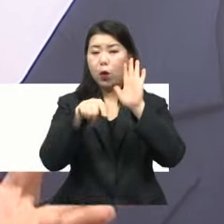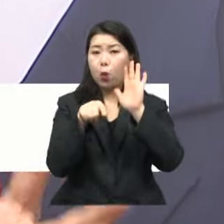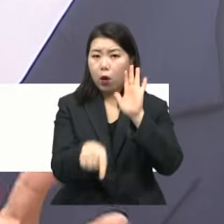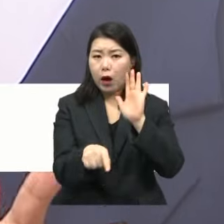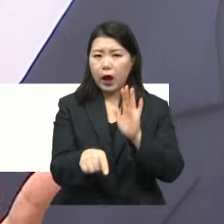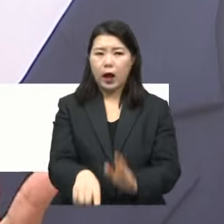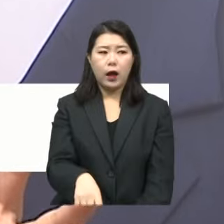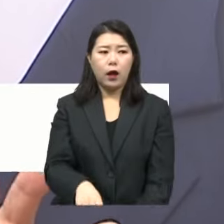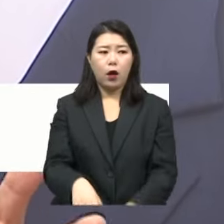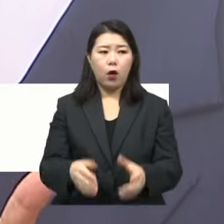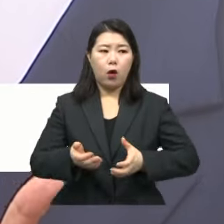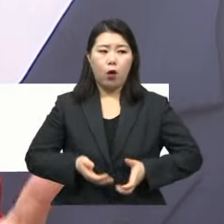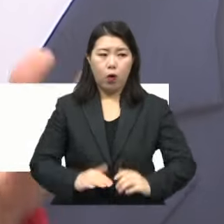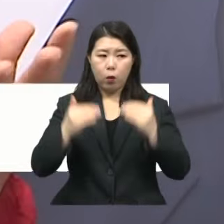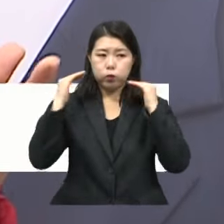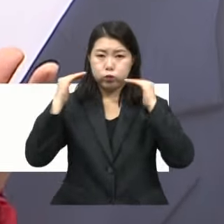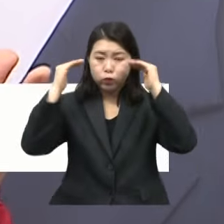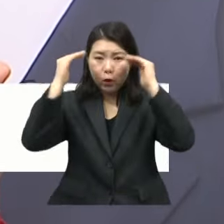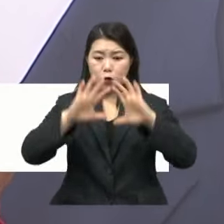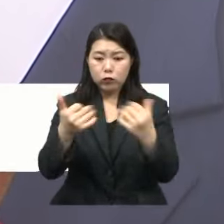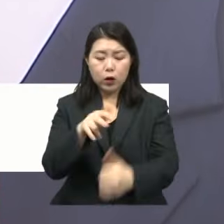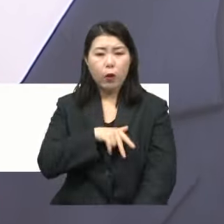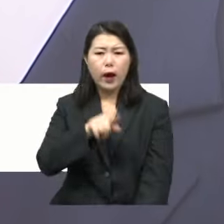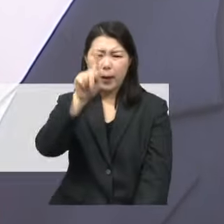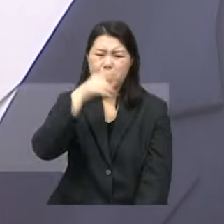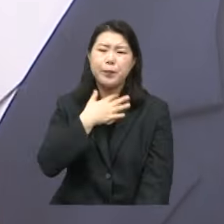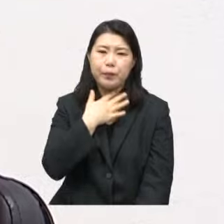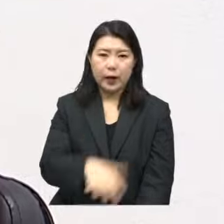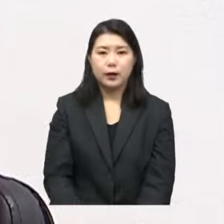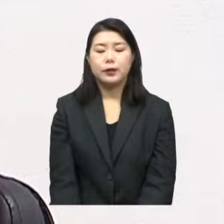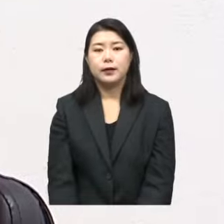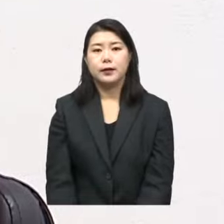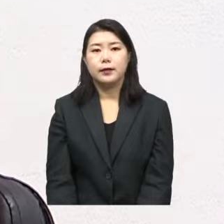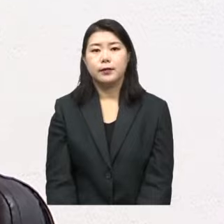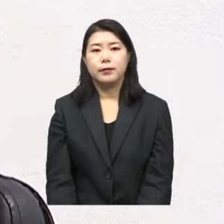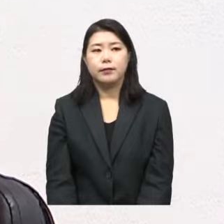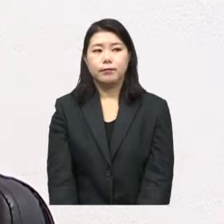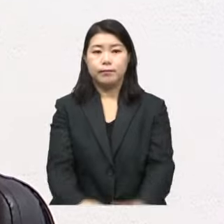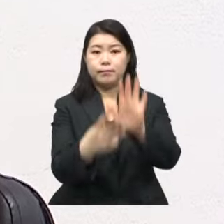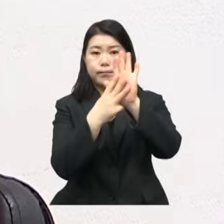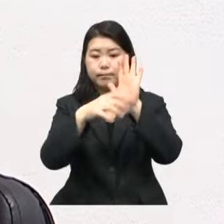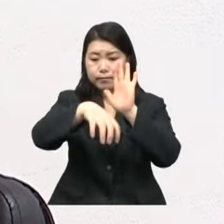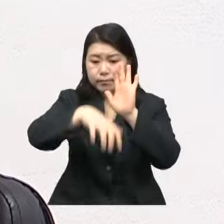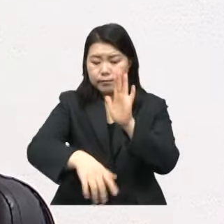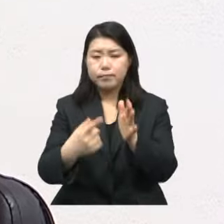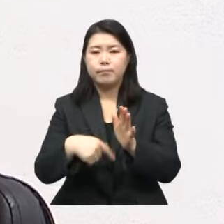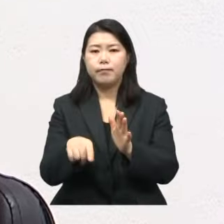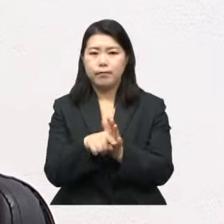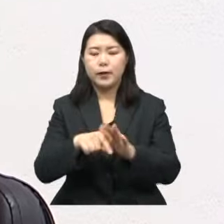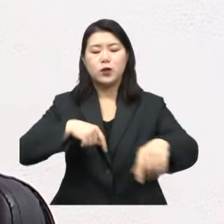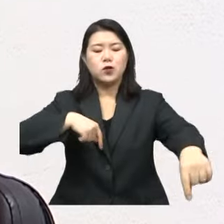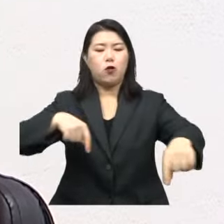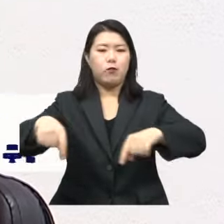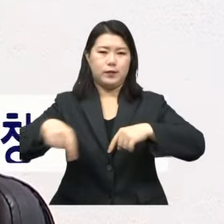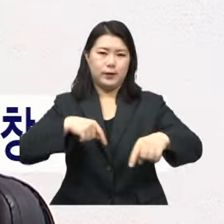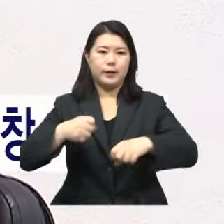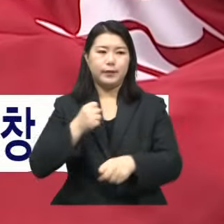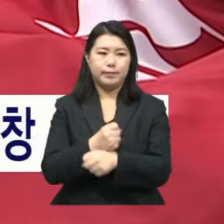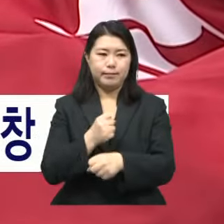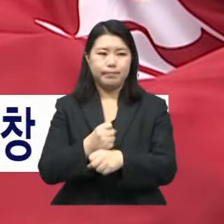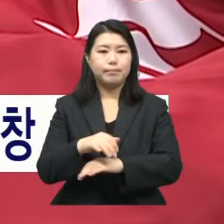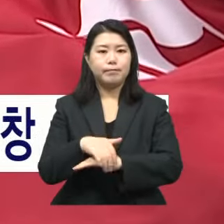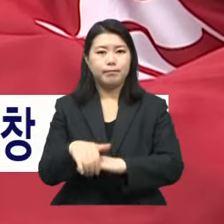번도 중랑구 출신 국회의원을 배출해 본 적이 없어요. 중랑만을 위해 이기적 정치를 하겠다는 이승환